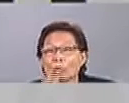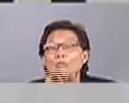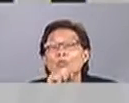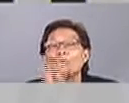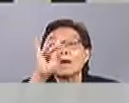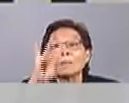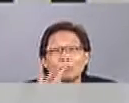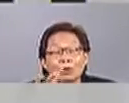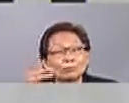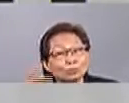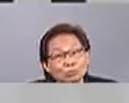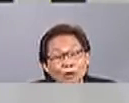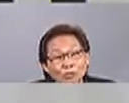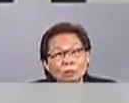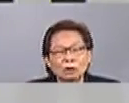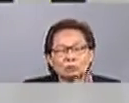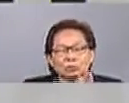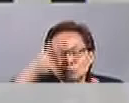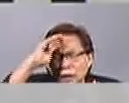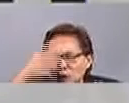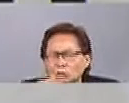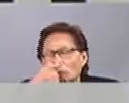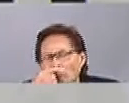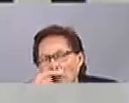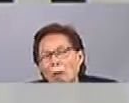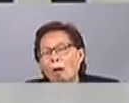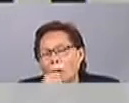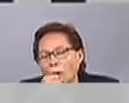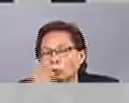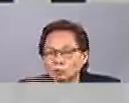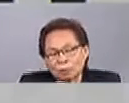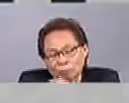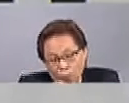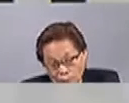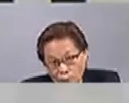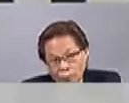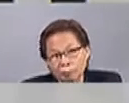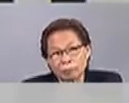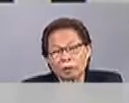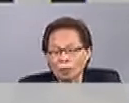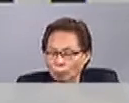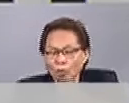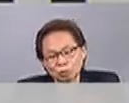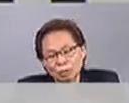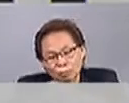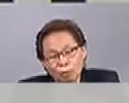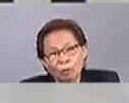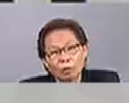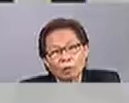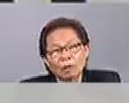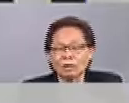bulannya yang telah yang begitu l6a menjalankan pembedahan jadi nyanyi Keys yang tetap jauh kita tetap